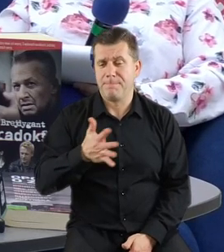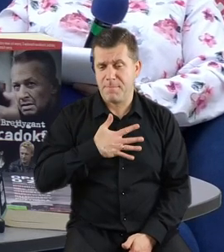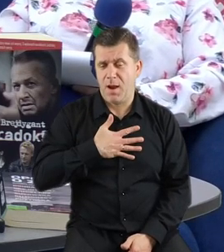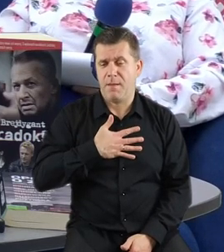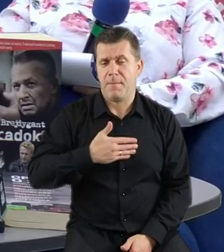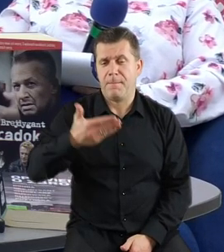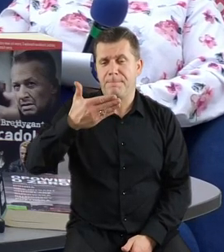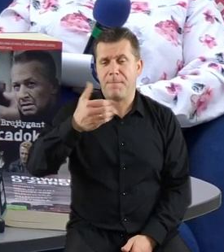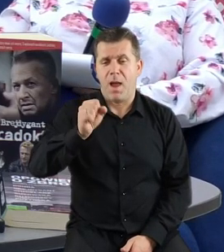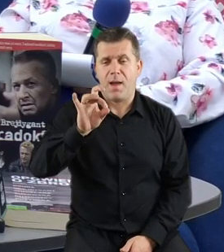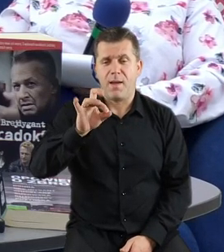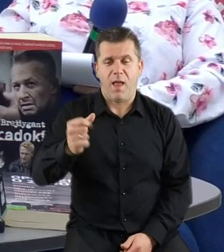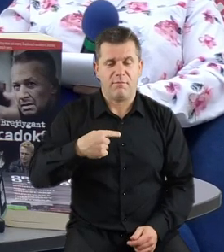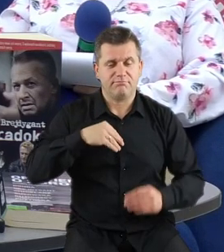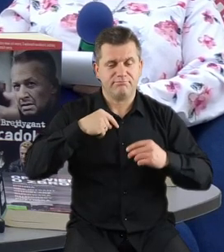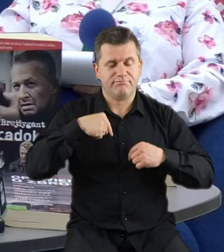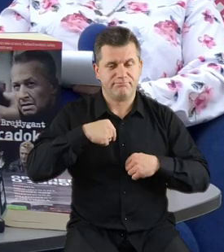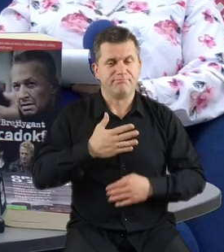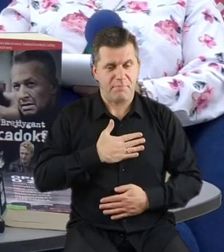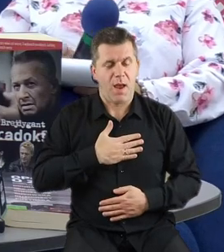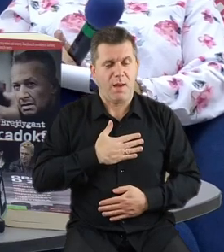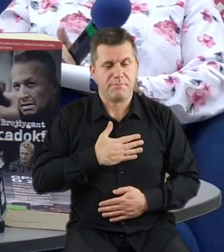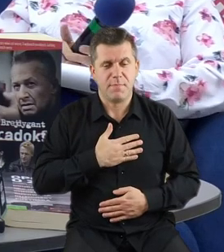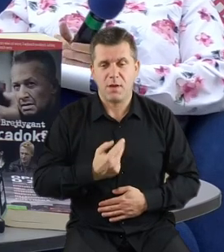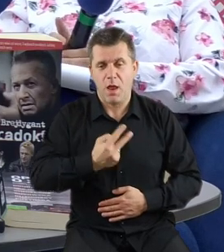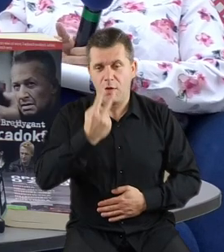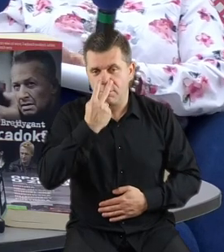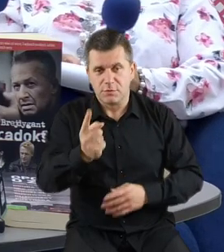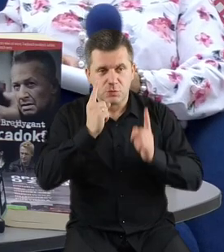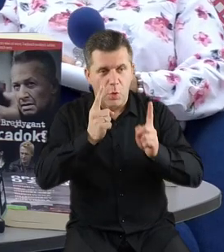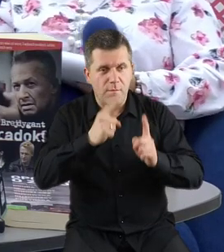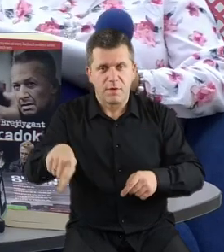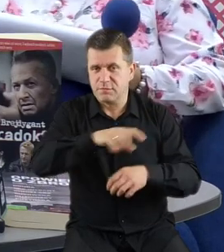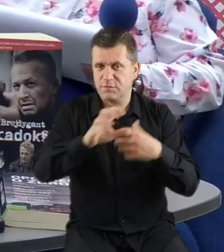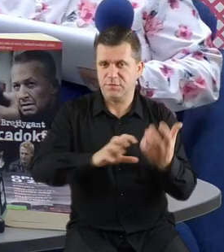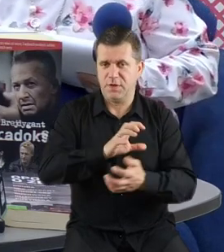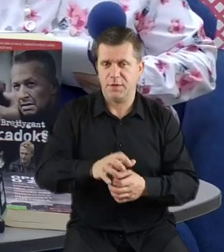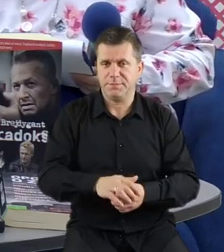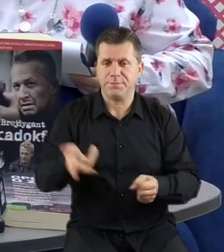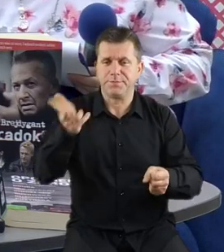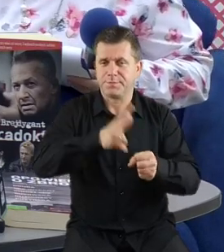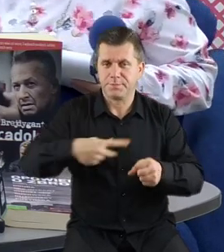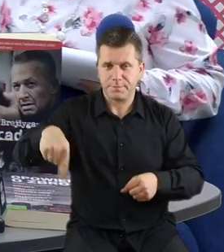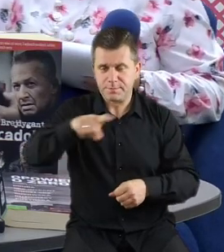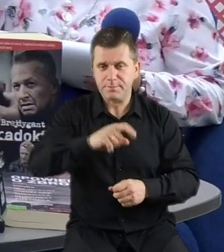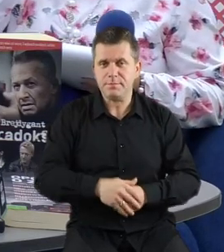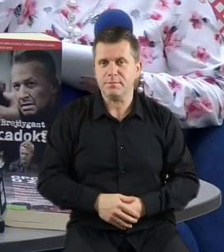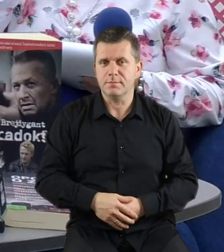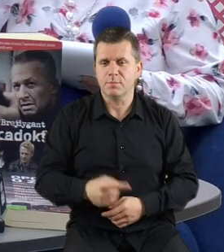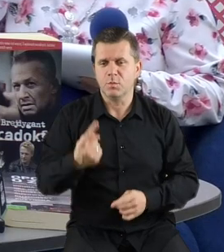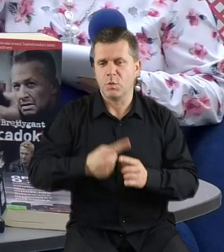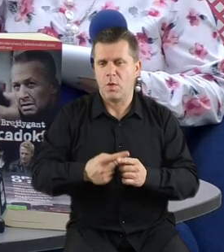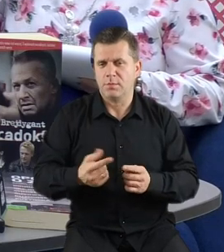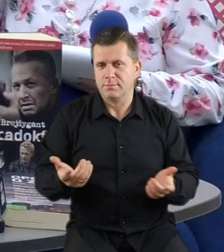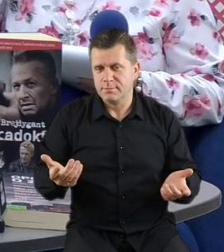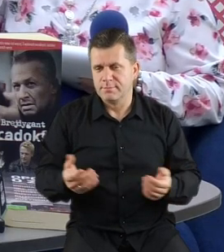Ja mam tę magiczność w sobie i dostrzegam ją co więcej w świecie. No, niektórzy jakby mnie